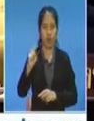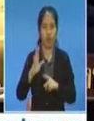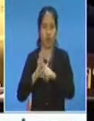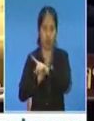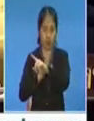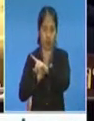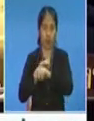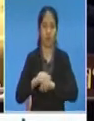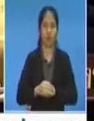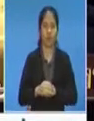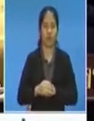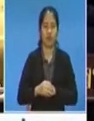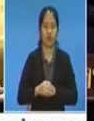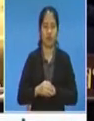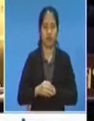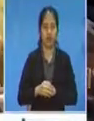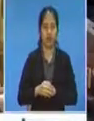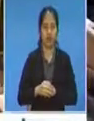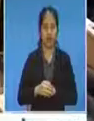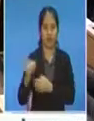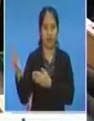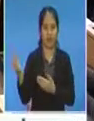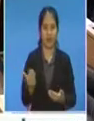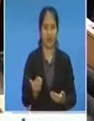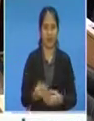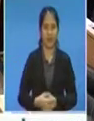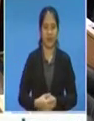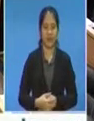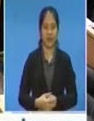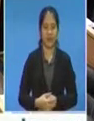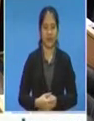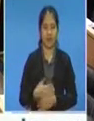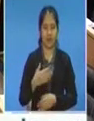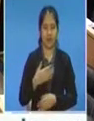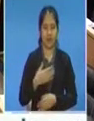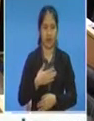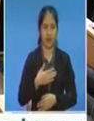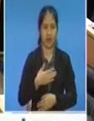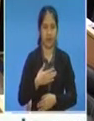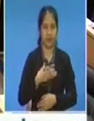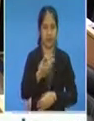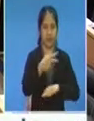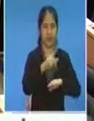ทรคมนาคมแห่งชาติเชิญค่ะ ครับกับเรียนท่านประธานสภาครับ